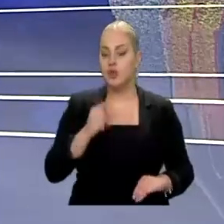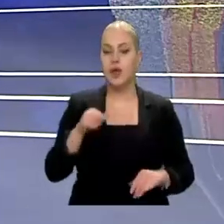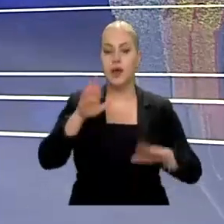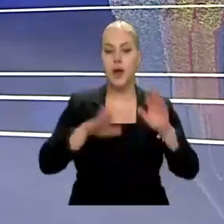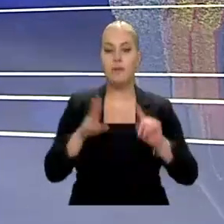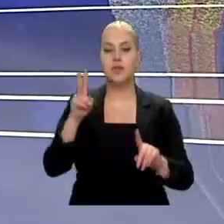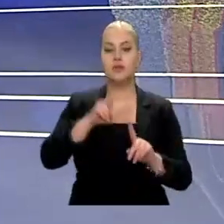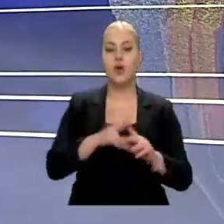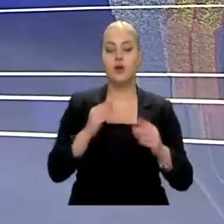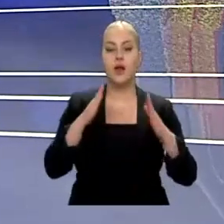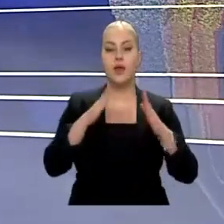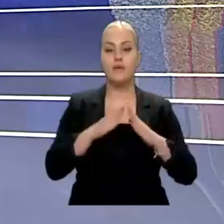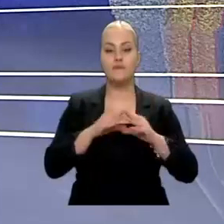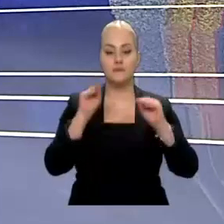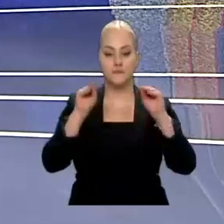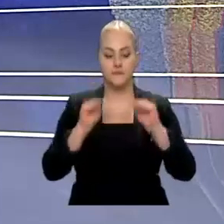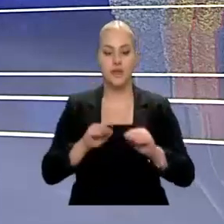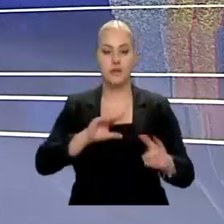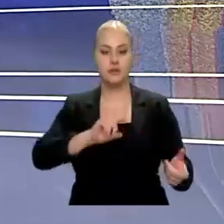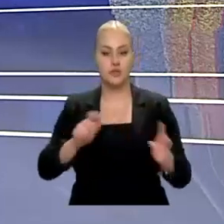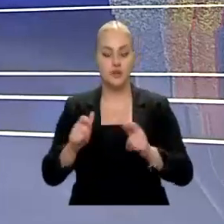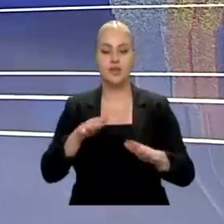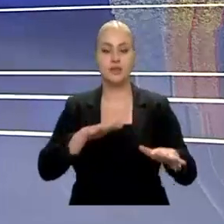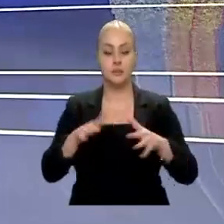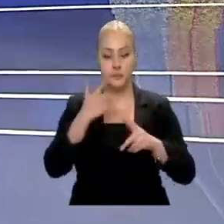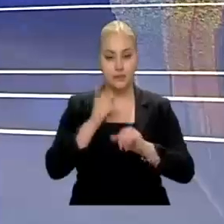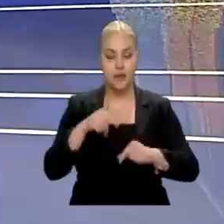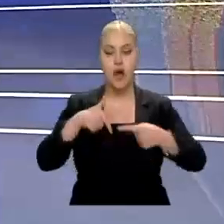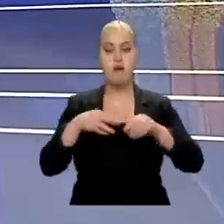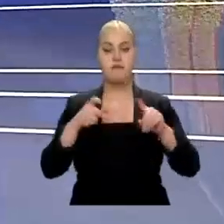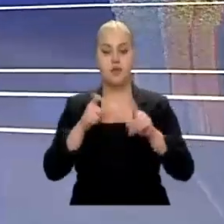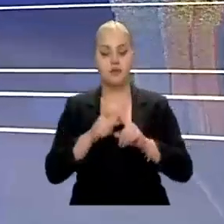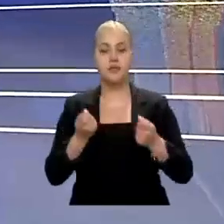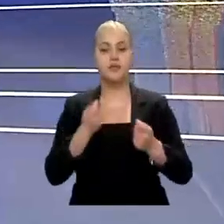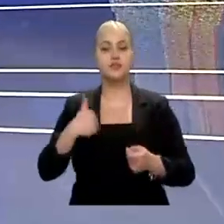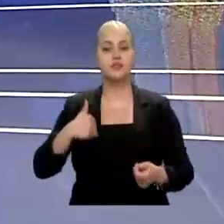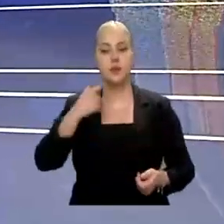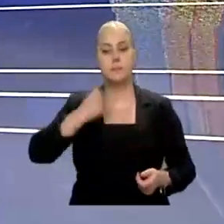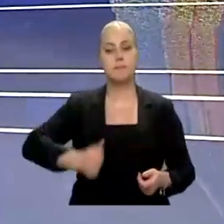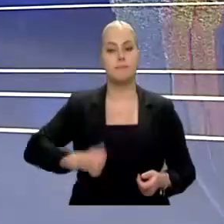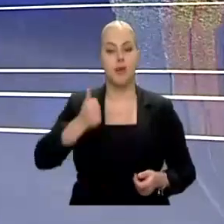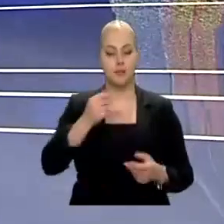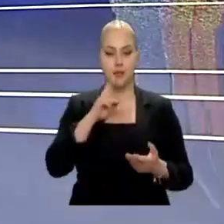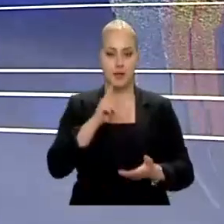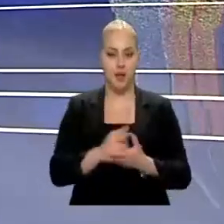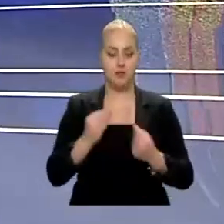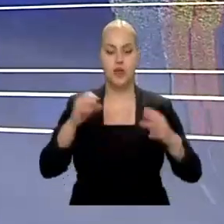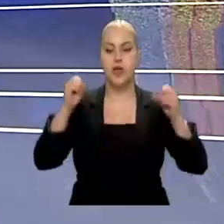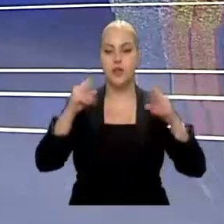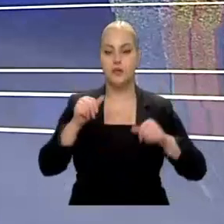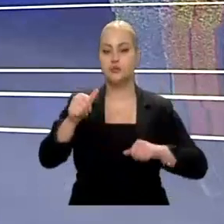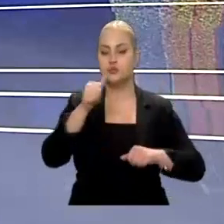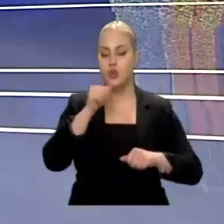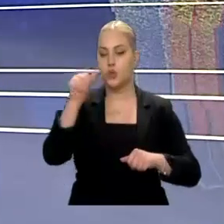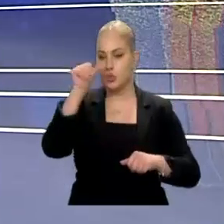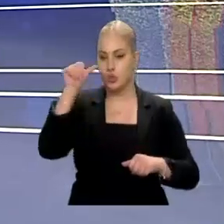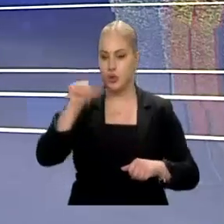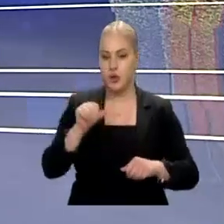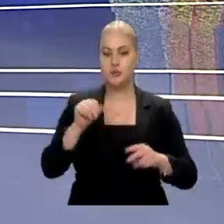dahil edilen evlere yerleştirilecek depremzedeleri AFAD ve İçişleri Bakanlığı belirleyecek. Evlerin elektrik, su